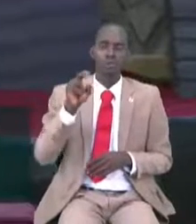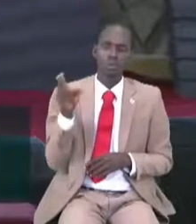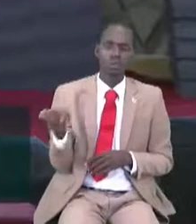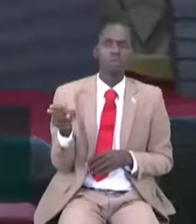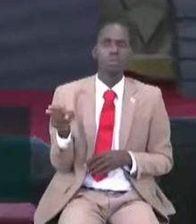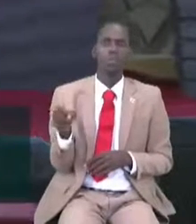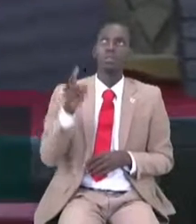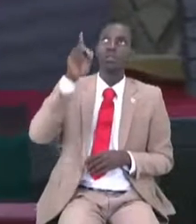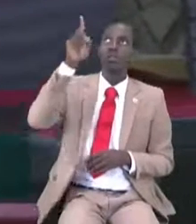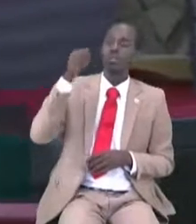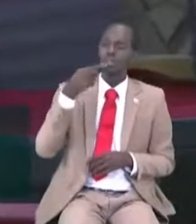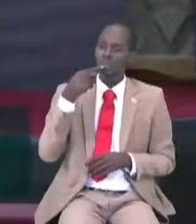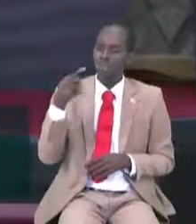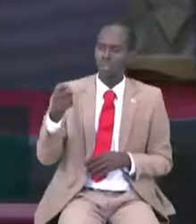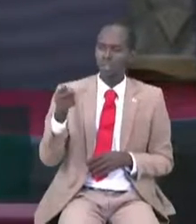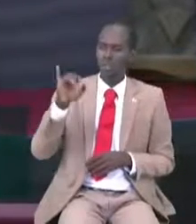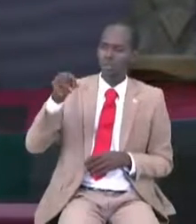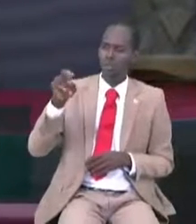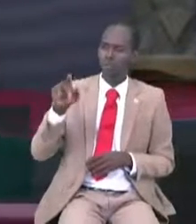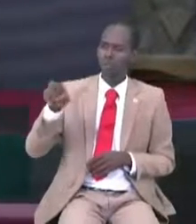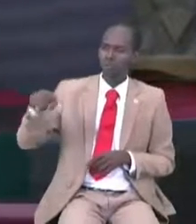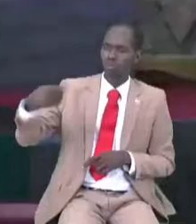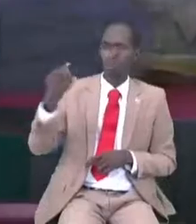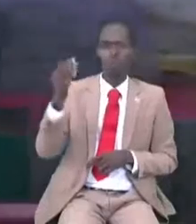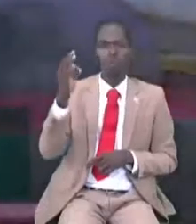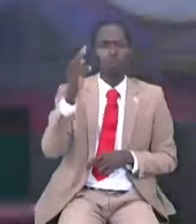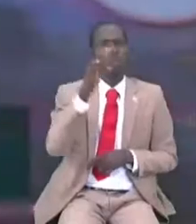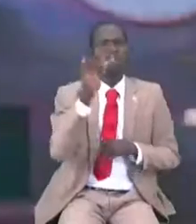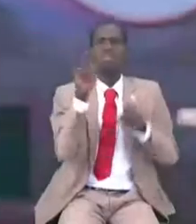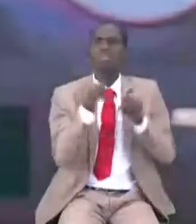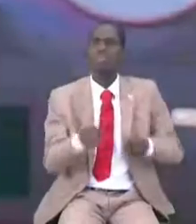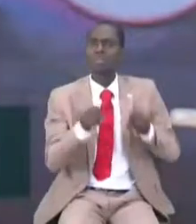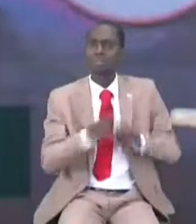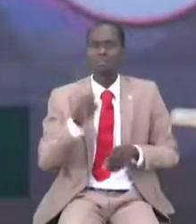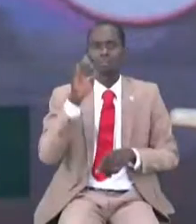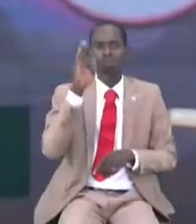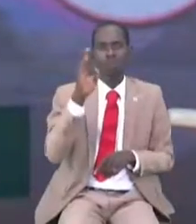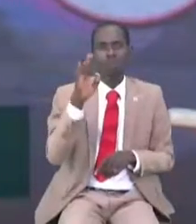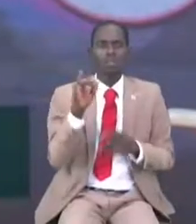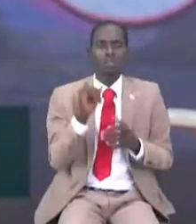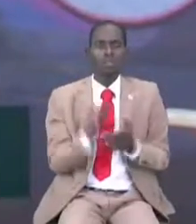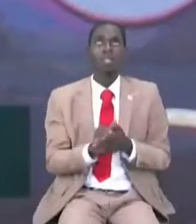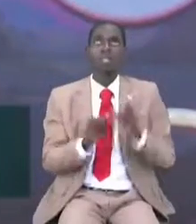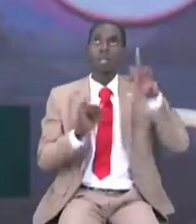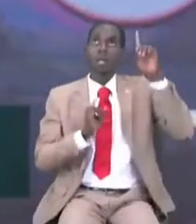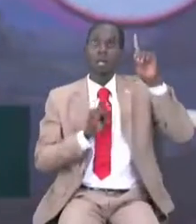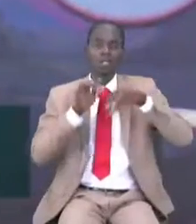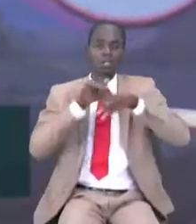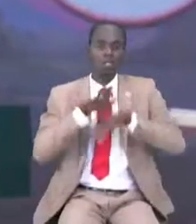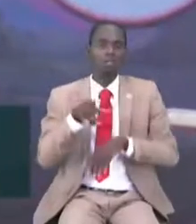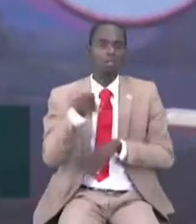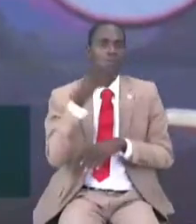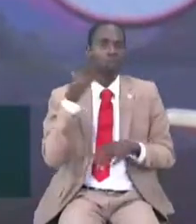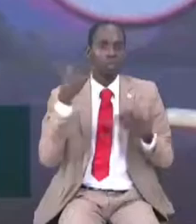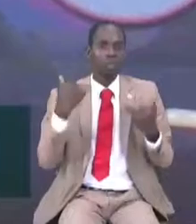la même parole que t'ai donnée. Voyons Jonas 3, nous lisons le verset 1. La parole